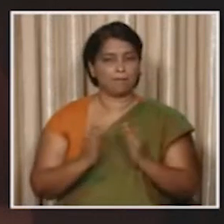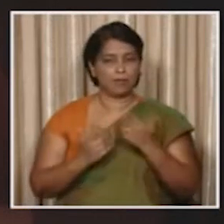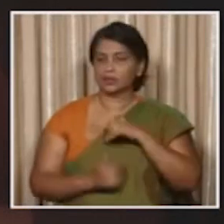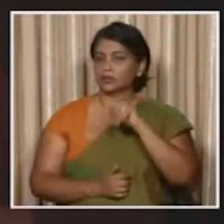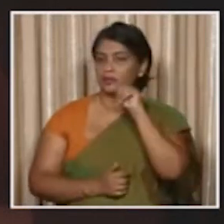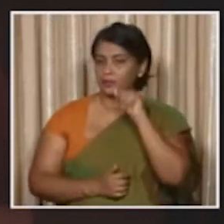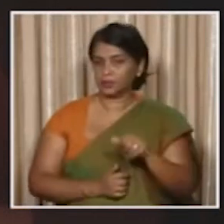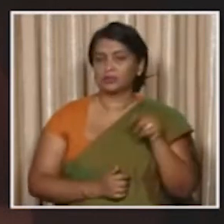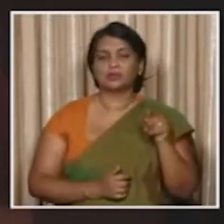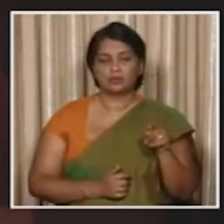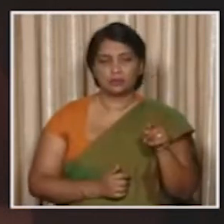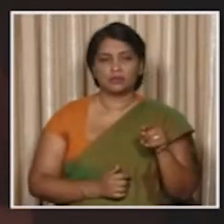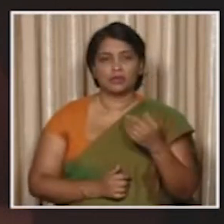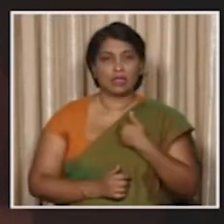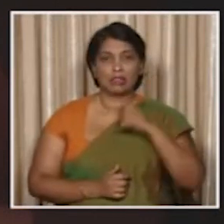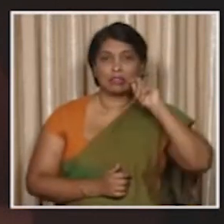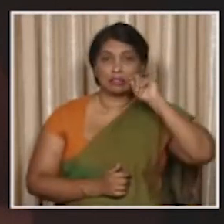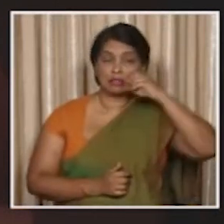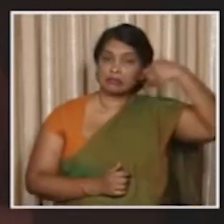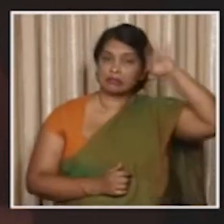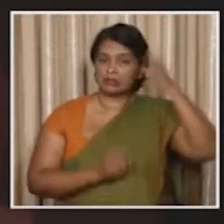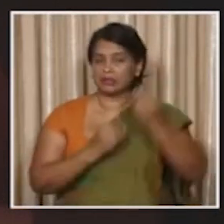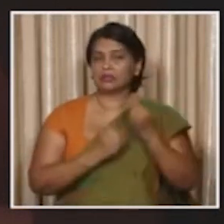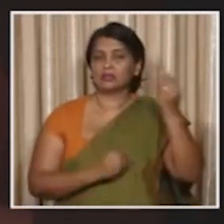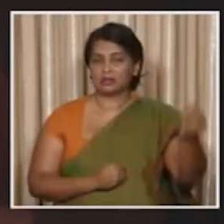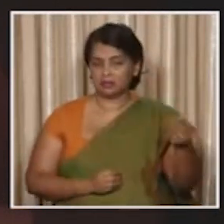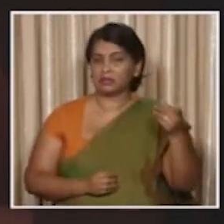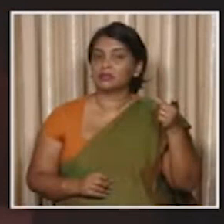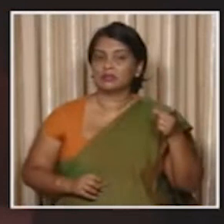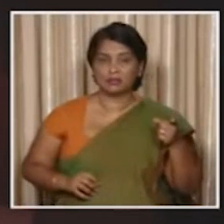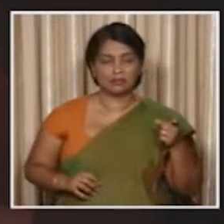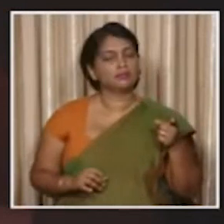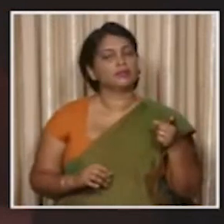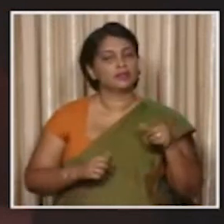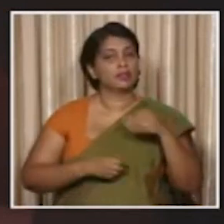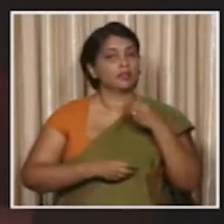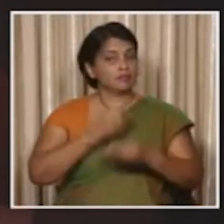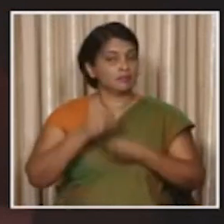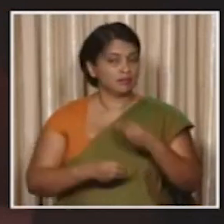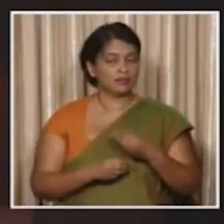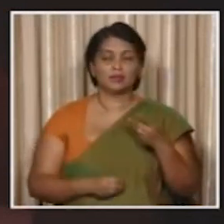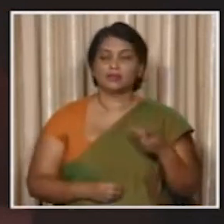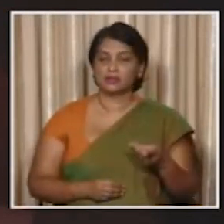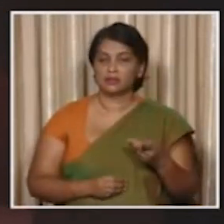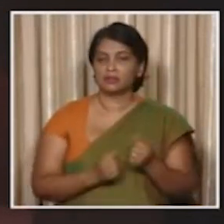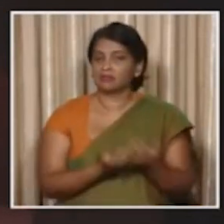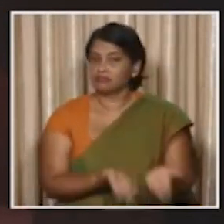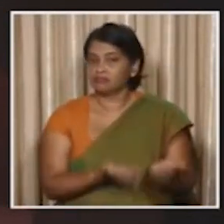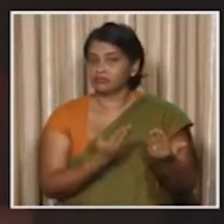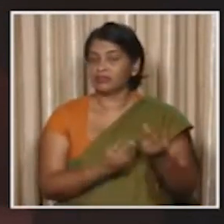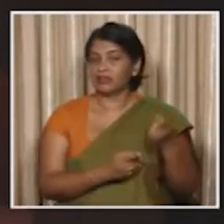අත්වශයෙන්ම මගේ පියාගේ සමේ ලබා දුන්නු ඒ ආයෝජන උත්තේජකයන්